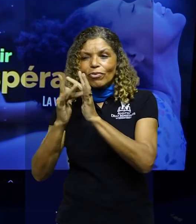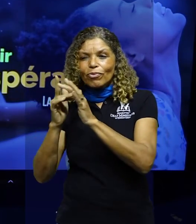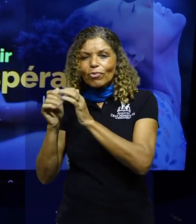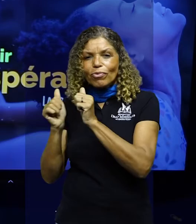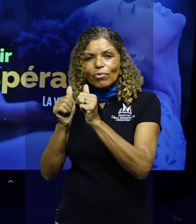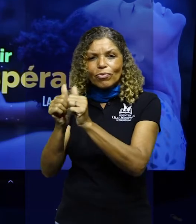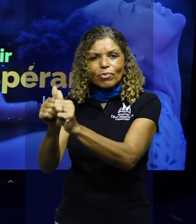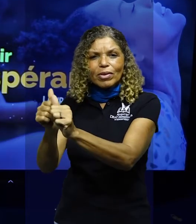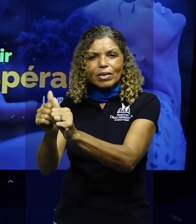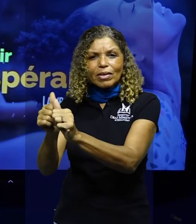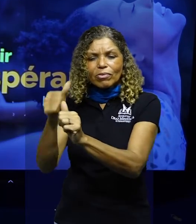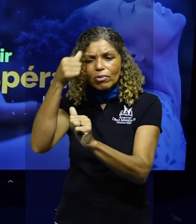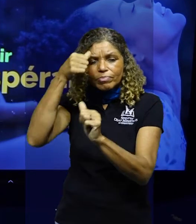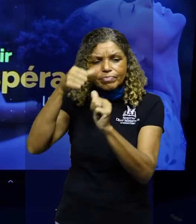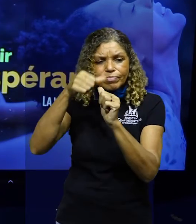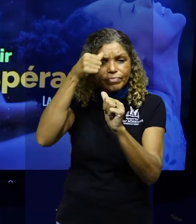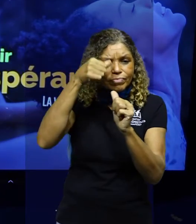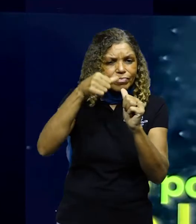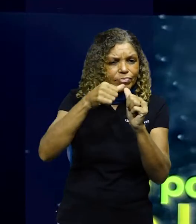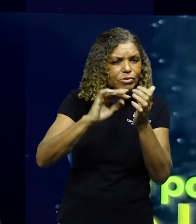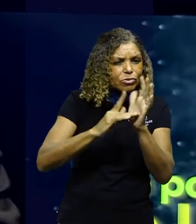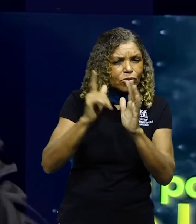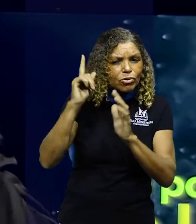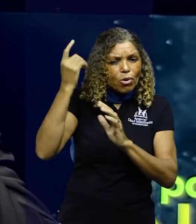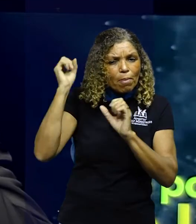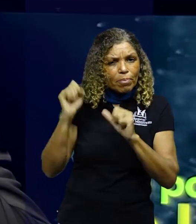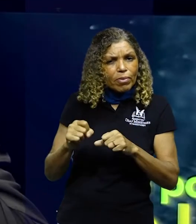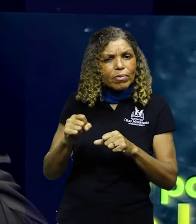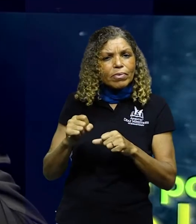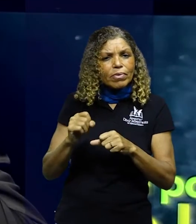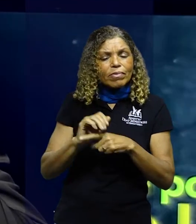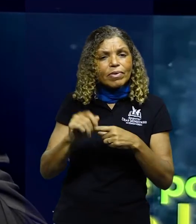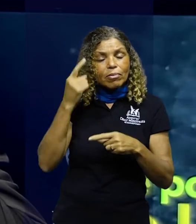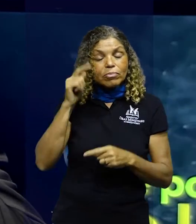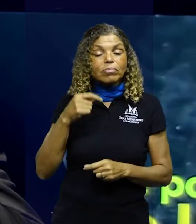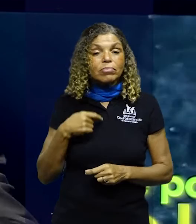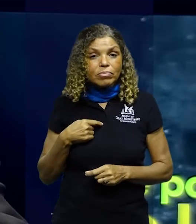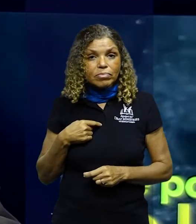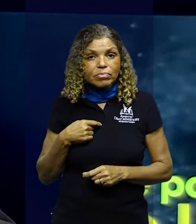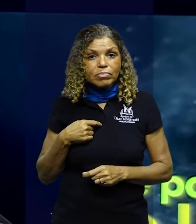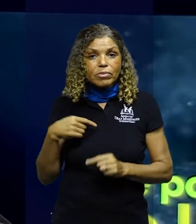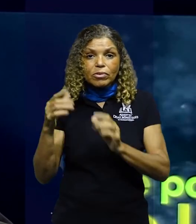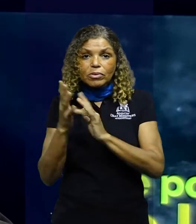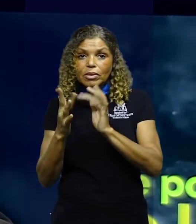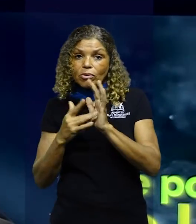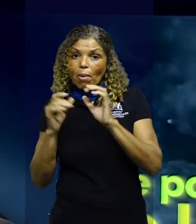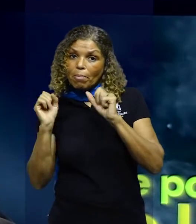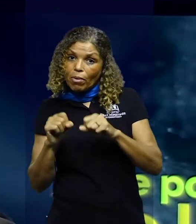rappelant tout ce que Christ est capable de faire pour nous. Christ est capable de pardonner nos